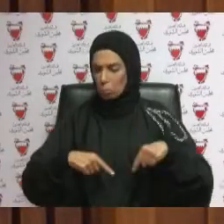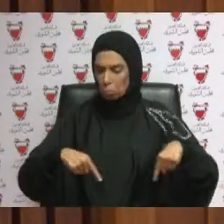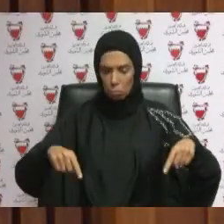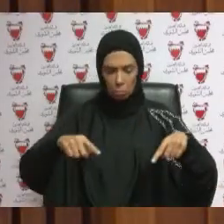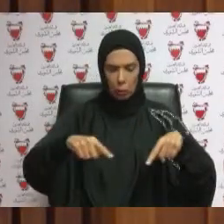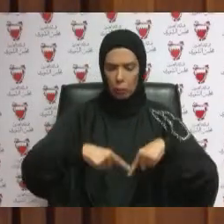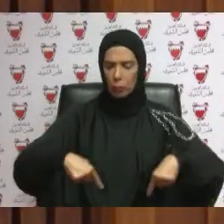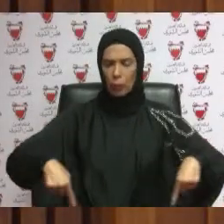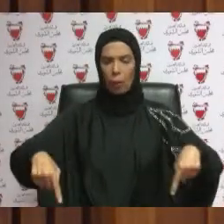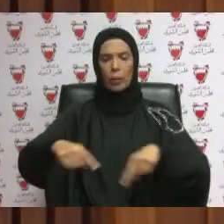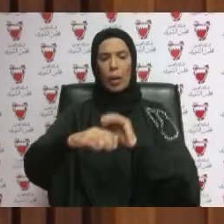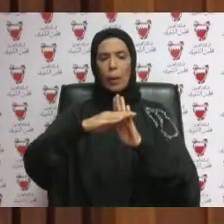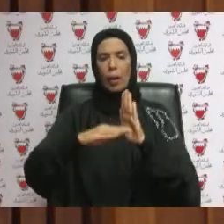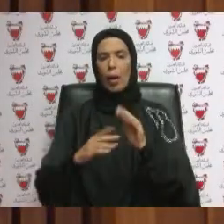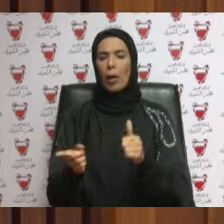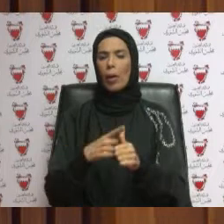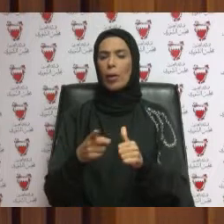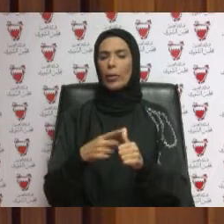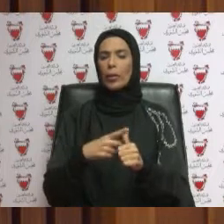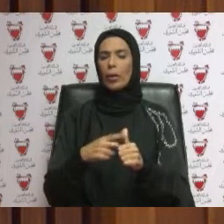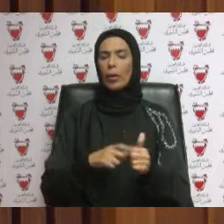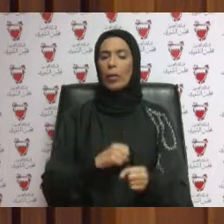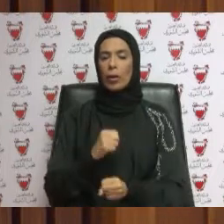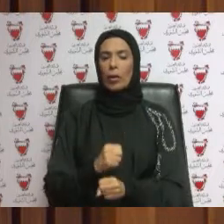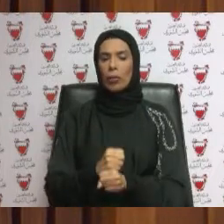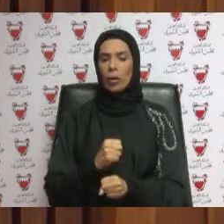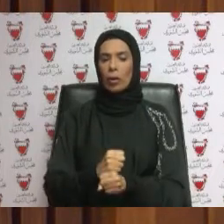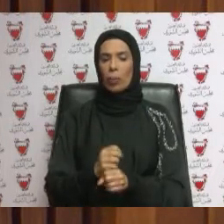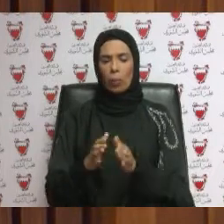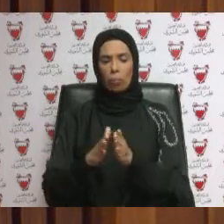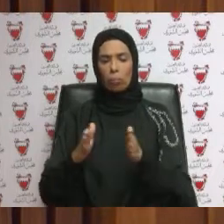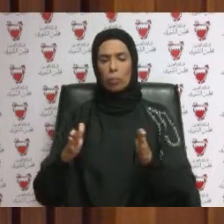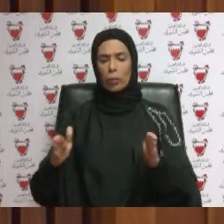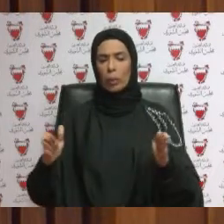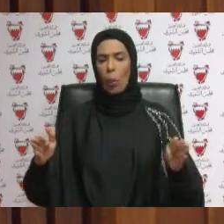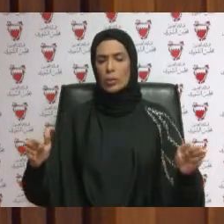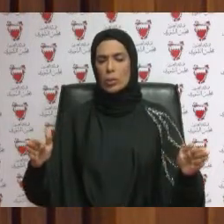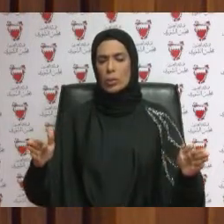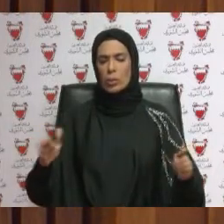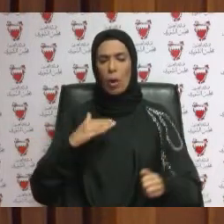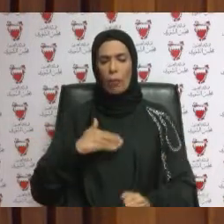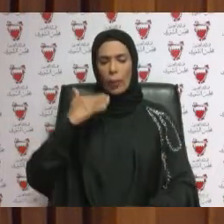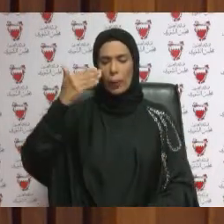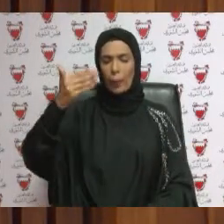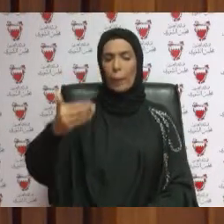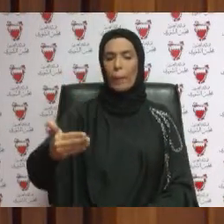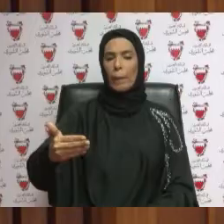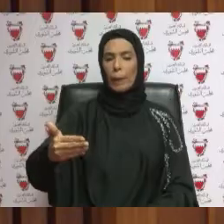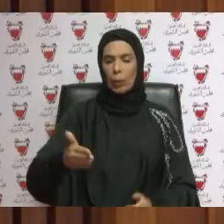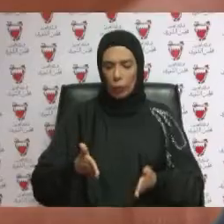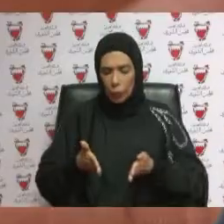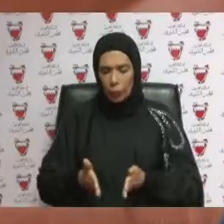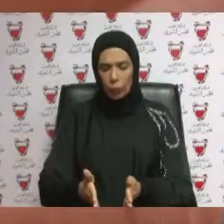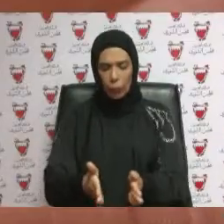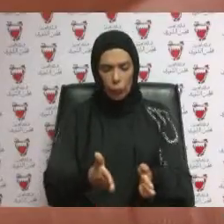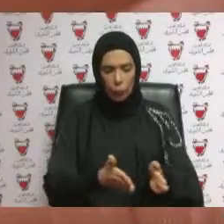بيان برامج أولويات التنفيذ وتحديد حيز للتوسع العمراني في المستقبل ومجال للممرات المائية